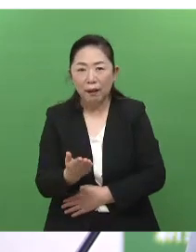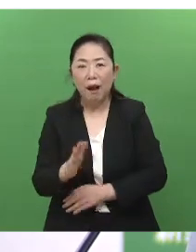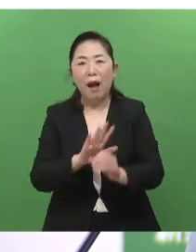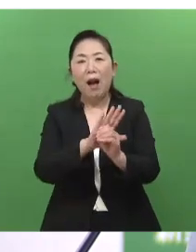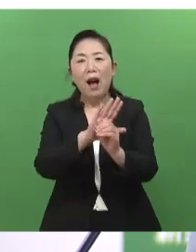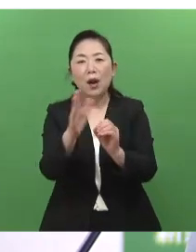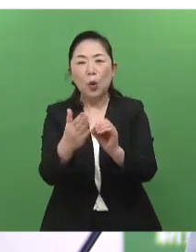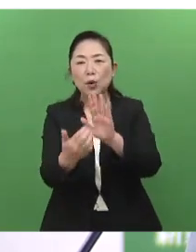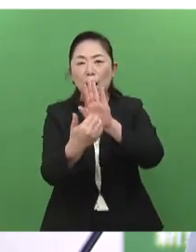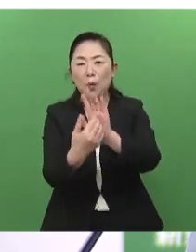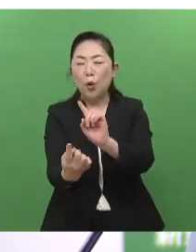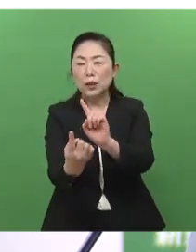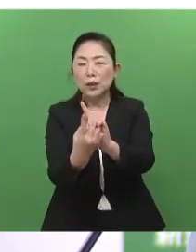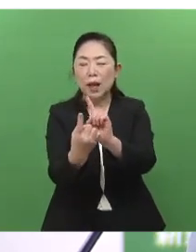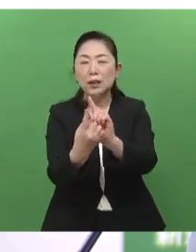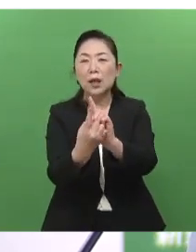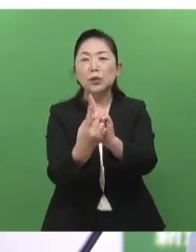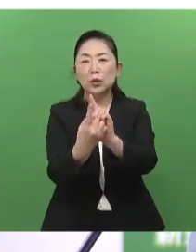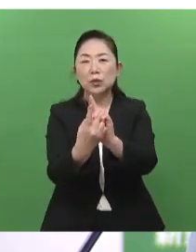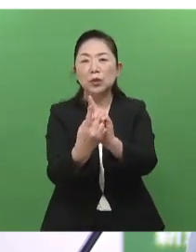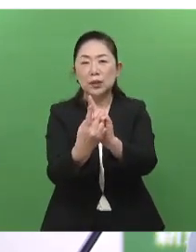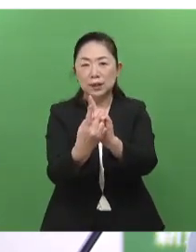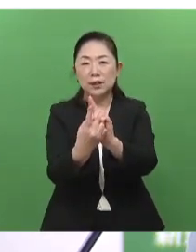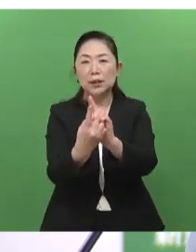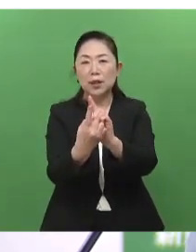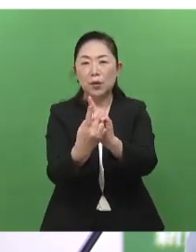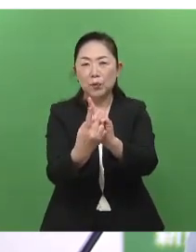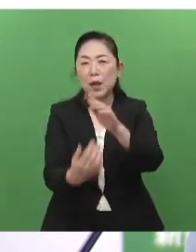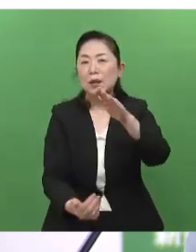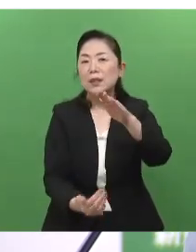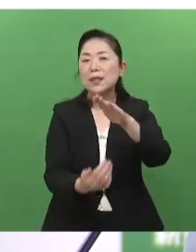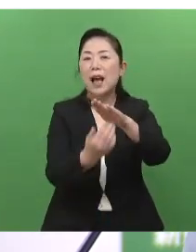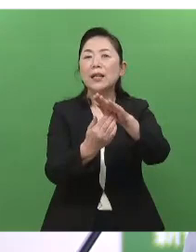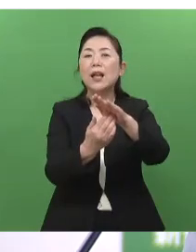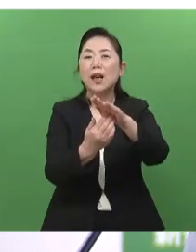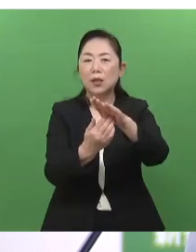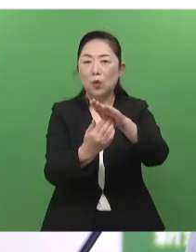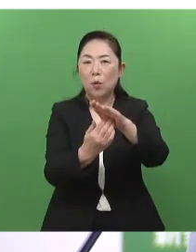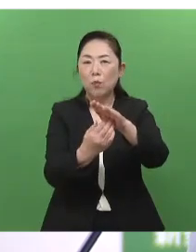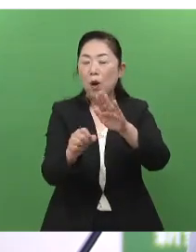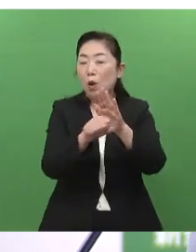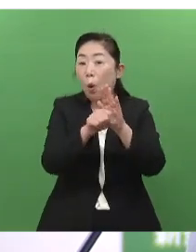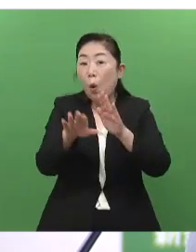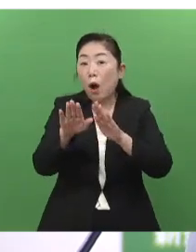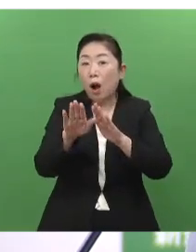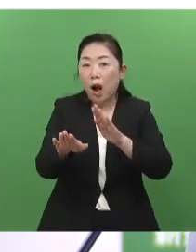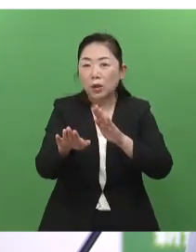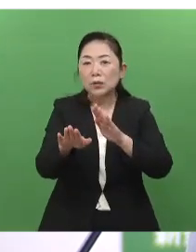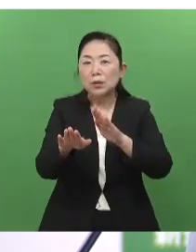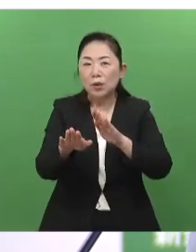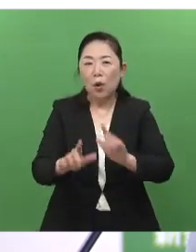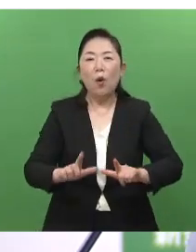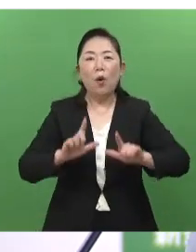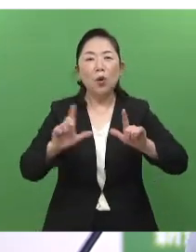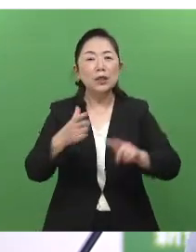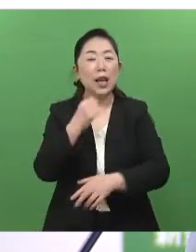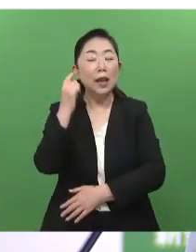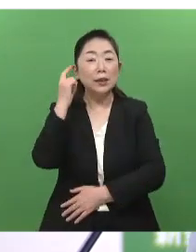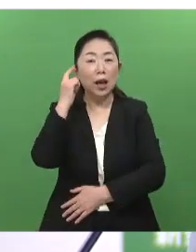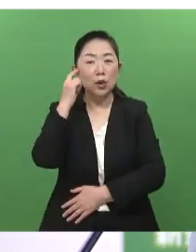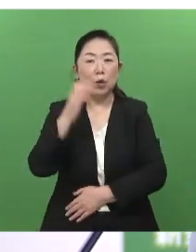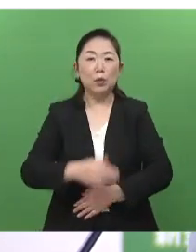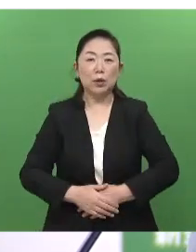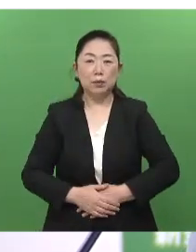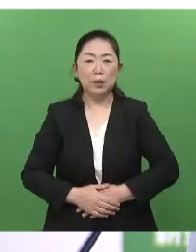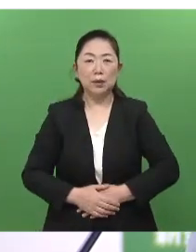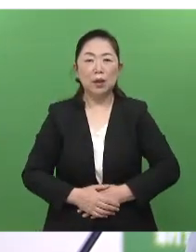の大きな一歩ですというか、これが最大の武器ですということを私はお伝えをしたいと思っておりますし、その